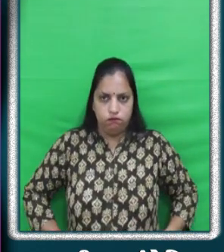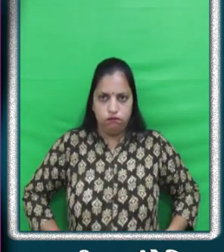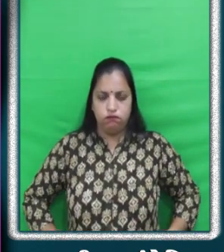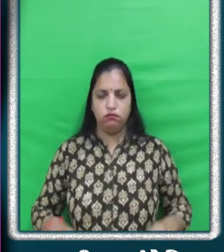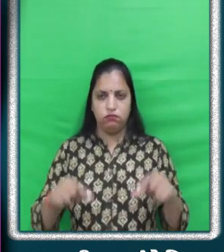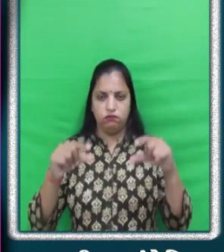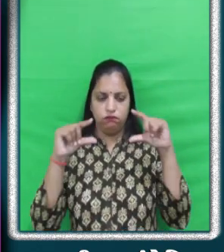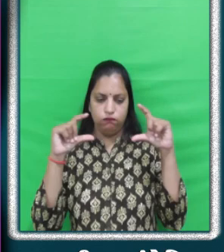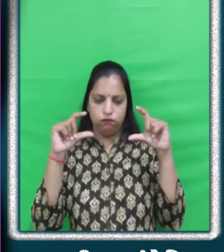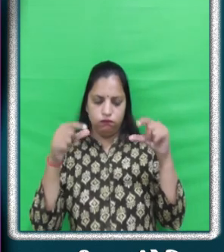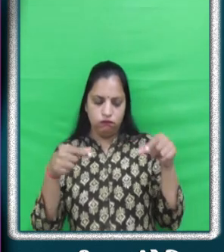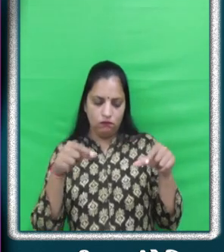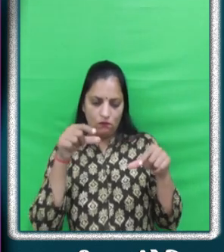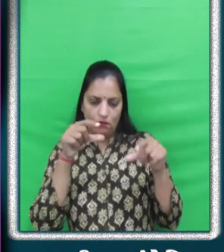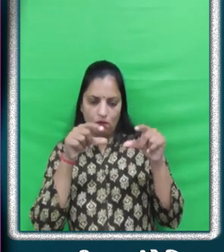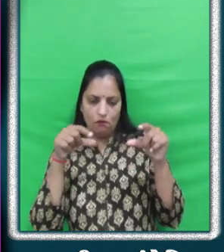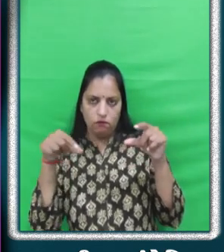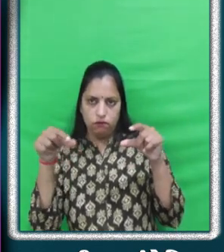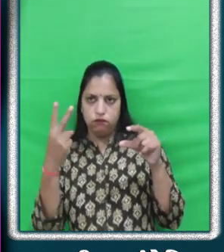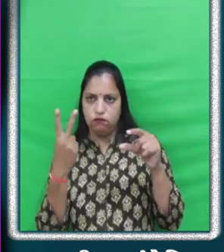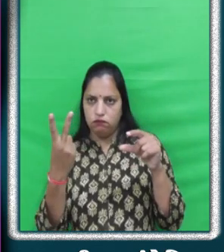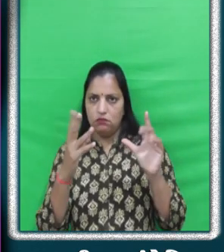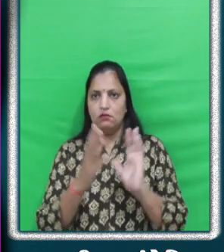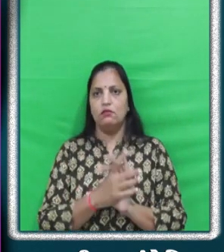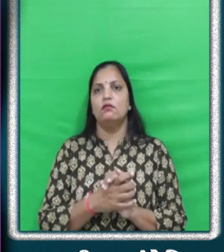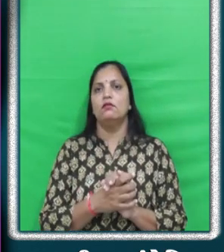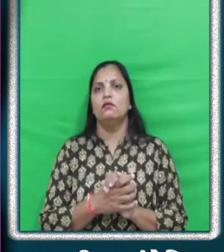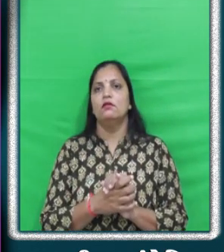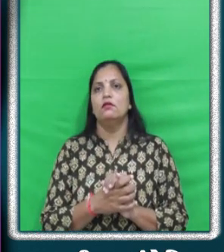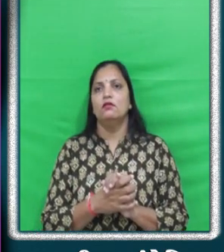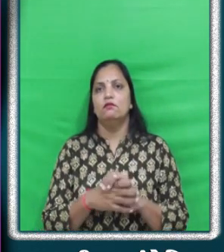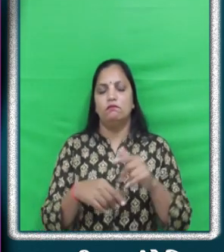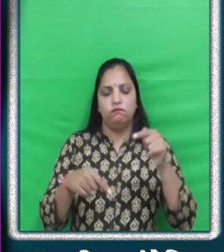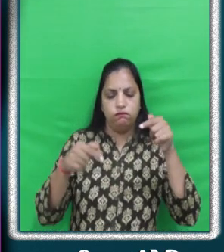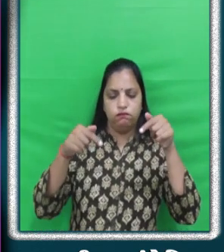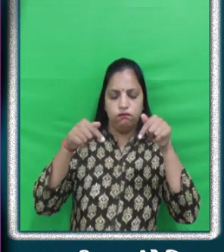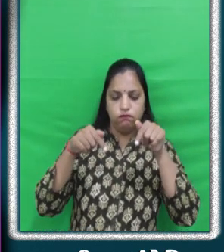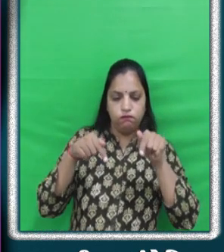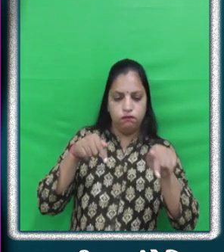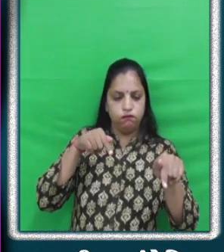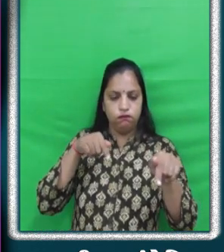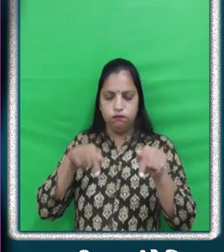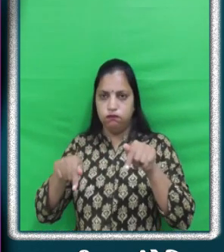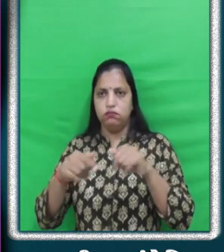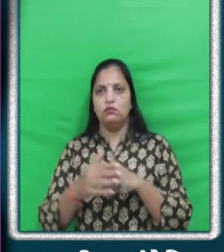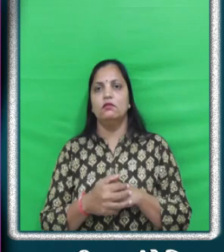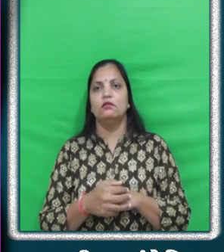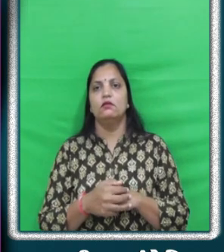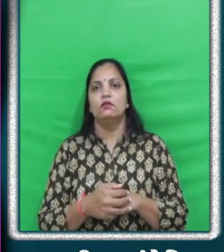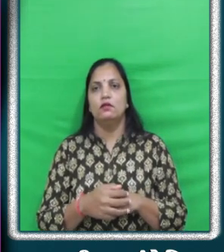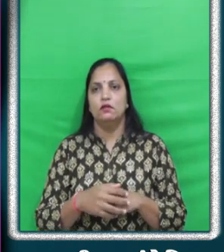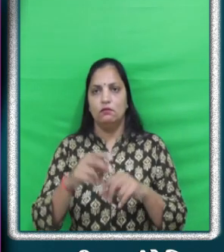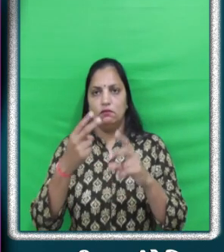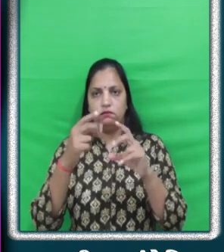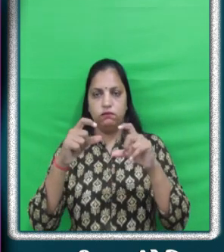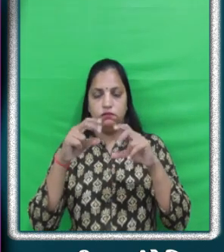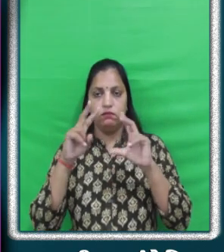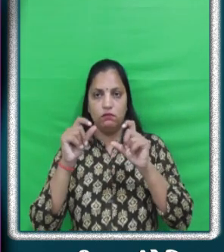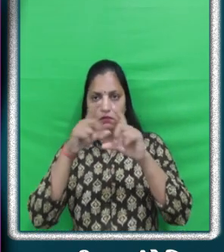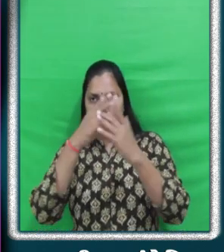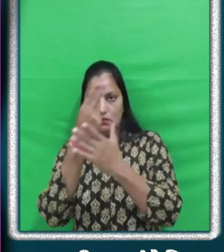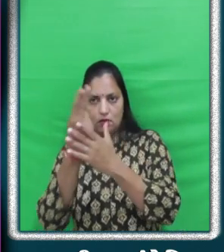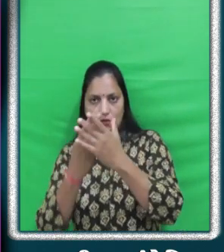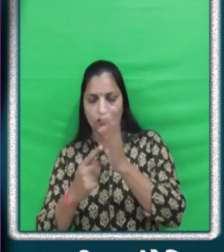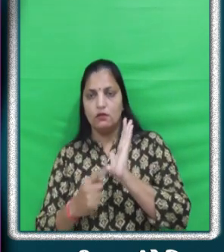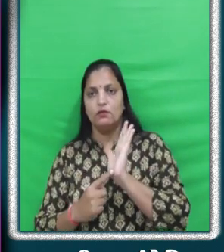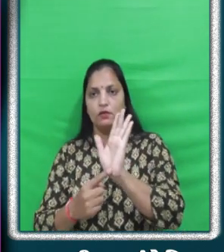છે, મૂત્રપિંડ આવેલા છે, એક જોડ શું આવેલી હોય છે, મૂત્રવાહી આવેલી હોય છે, આકૃતિની અંદર દેખાય